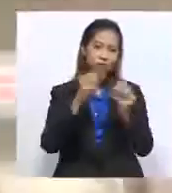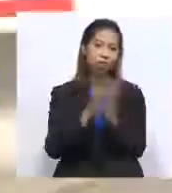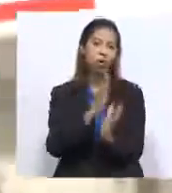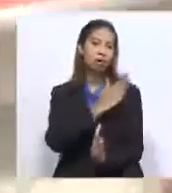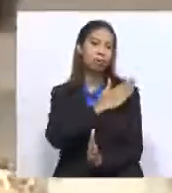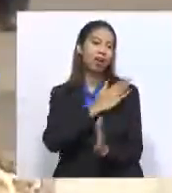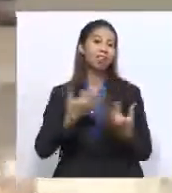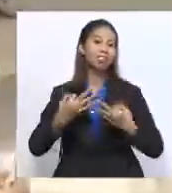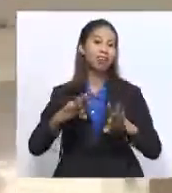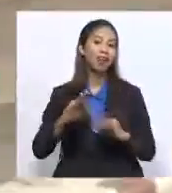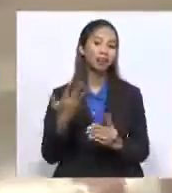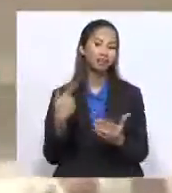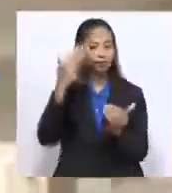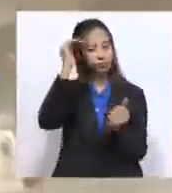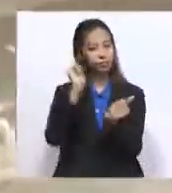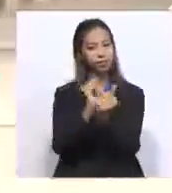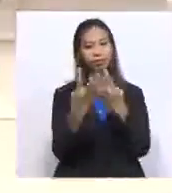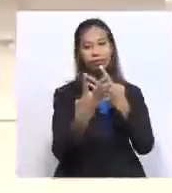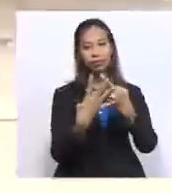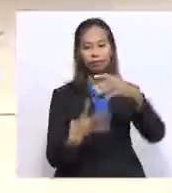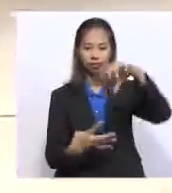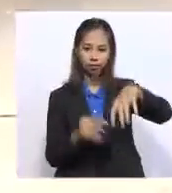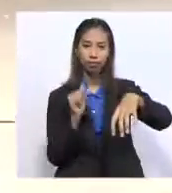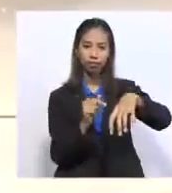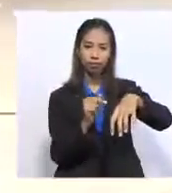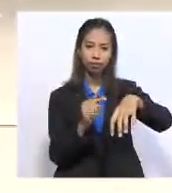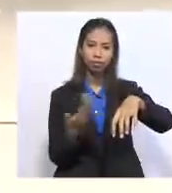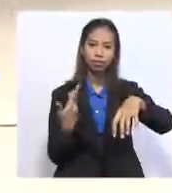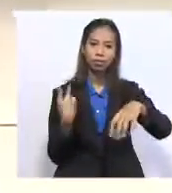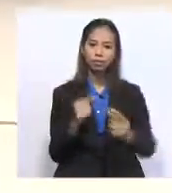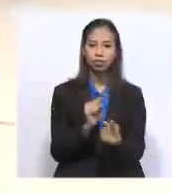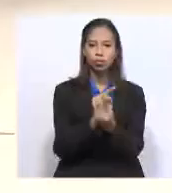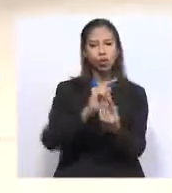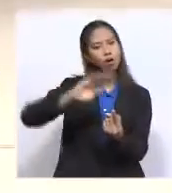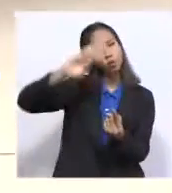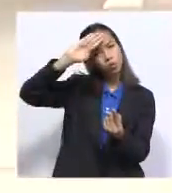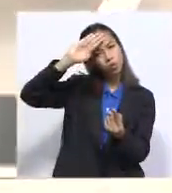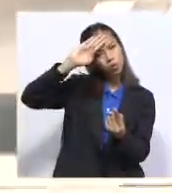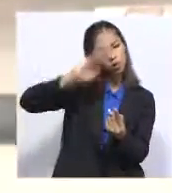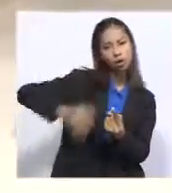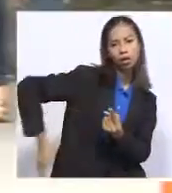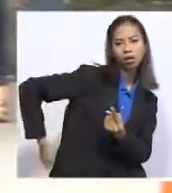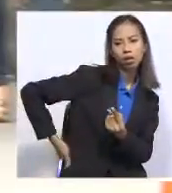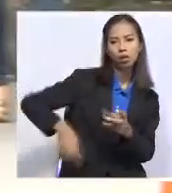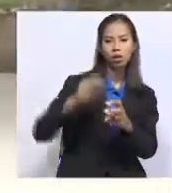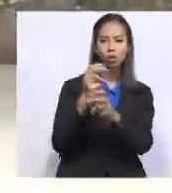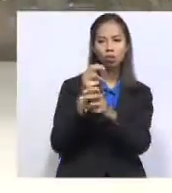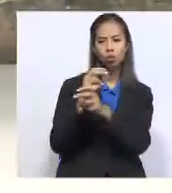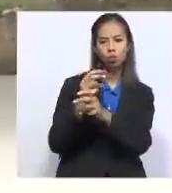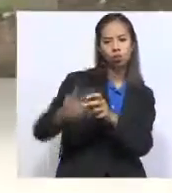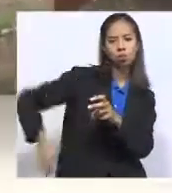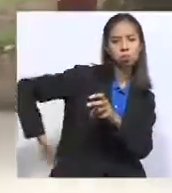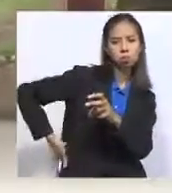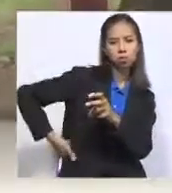พุทธอิสระที่เรือนจำพิเศษกรุงเทพนะครับก็พบว่ามีอาการป่วยจากโรคหมอนรองกระดูกทับเส้นประส